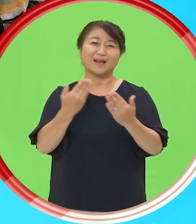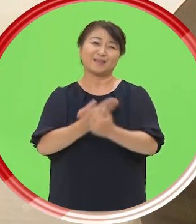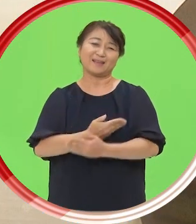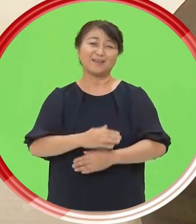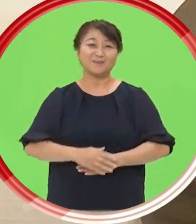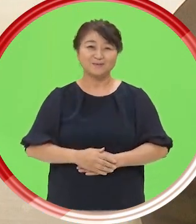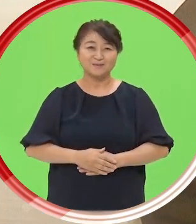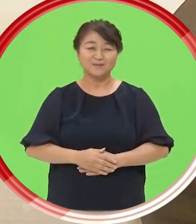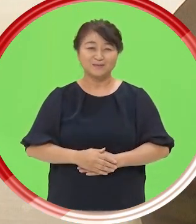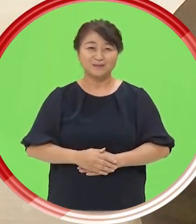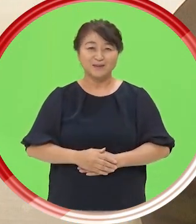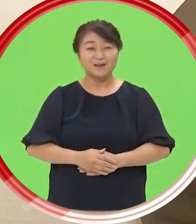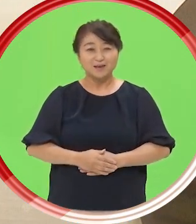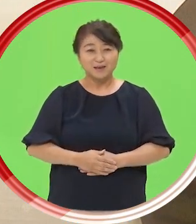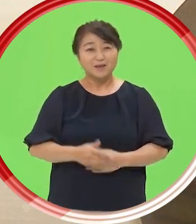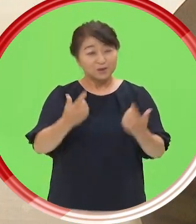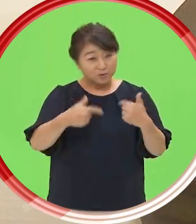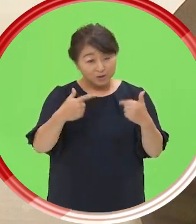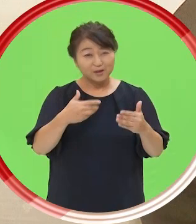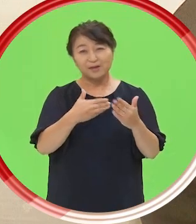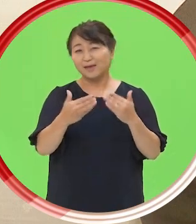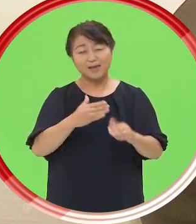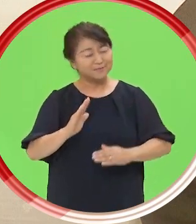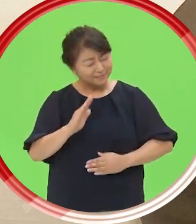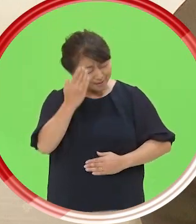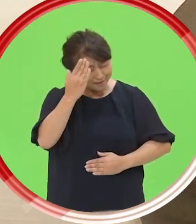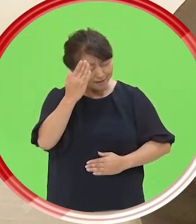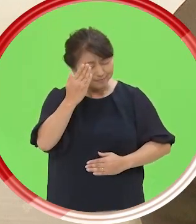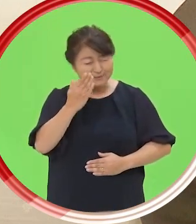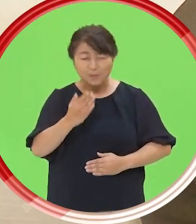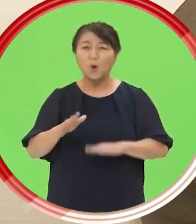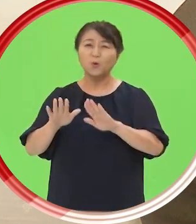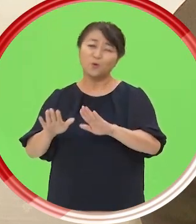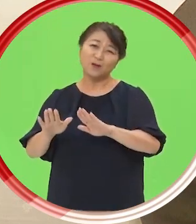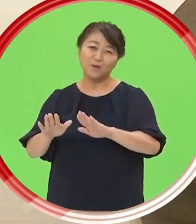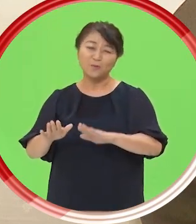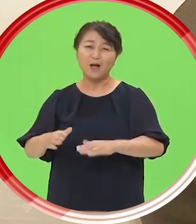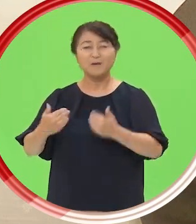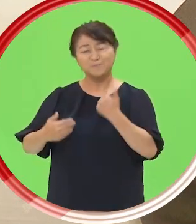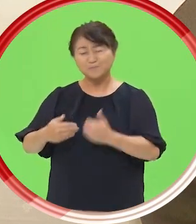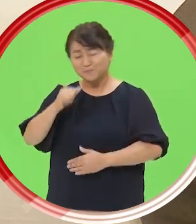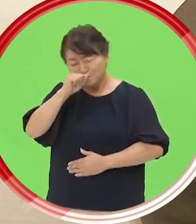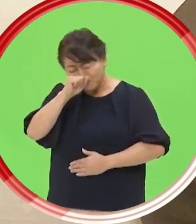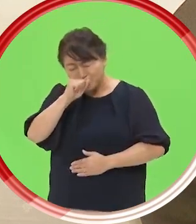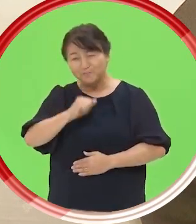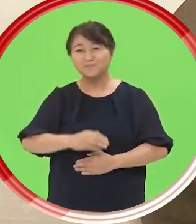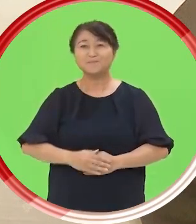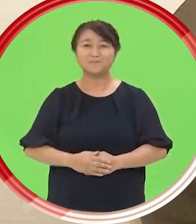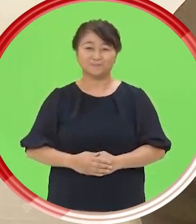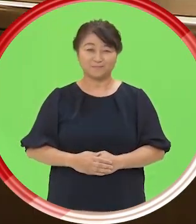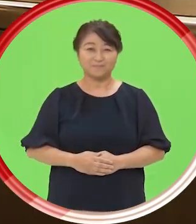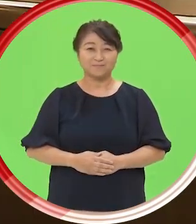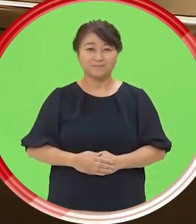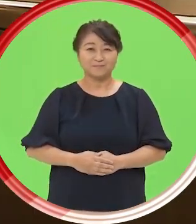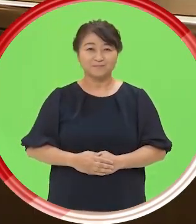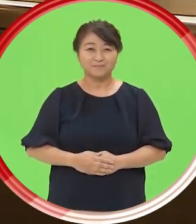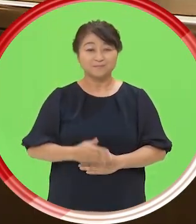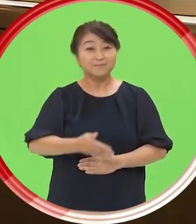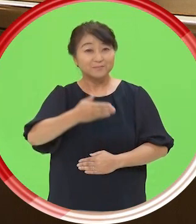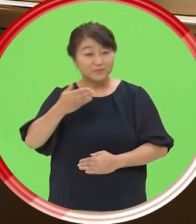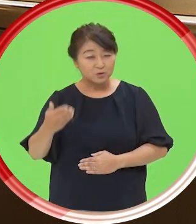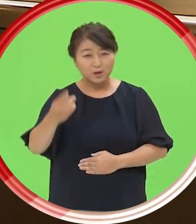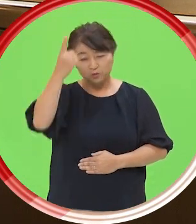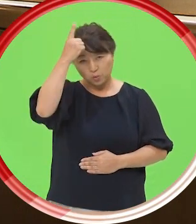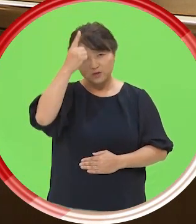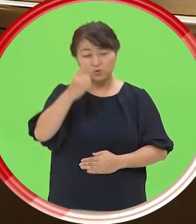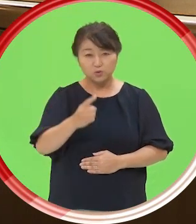。とても経験し得ること、普段ではですねないことが今回は味わえることができました。 そして